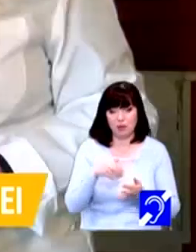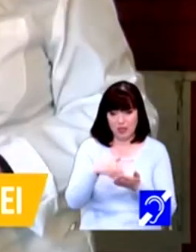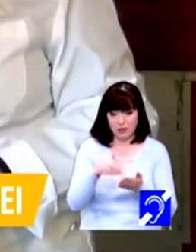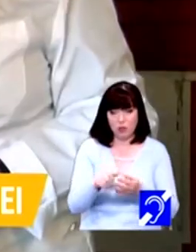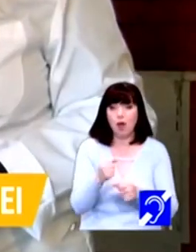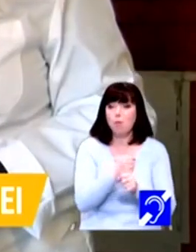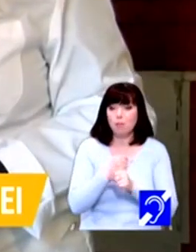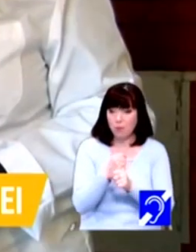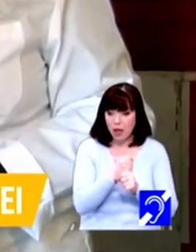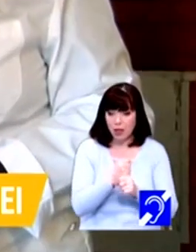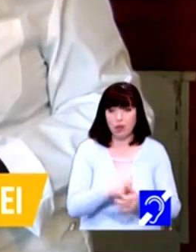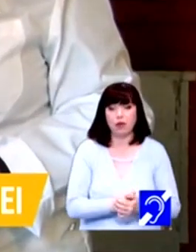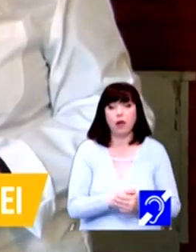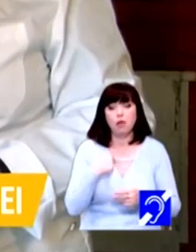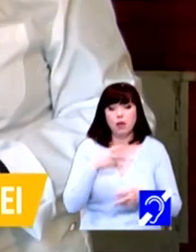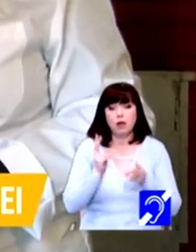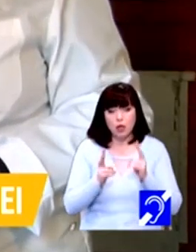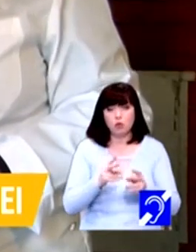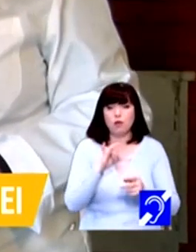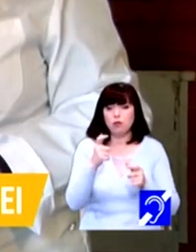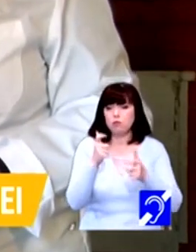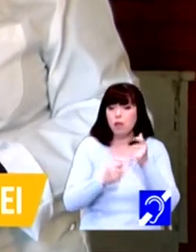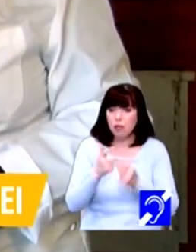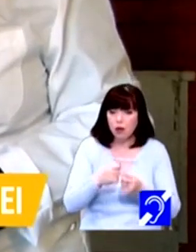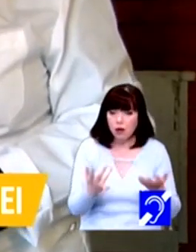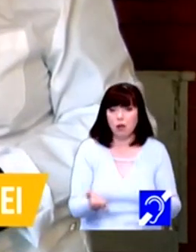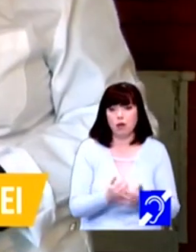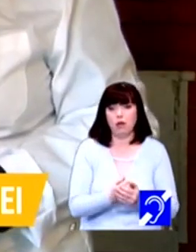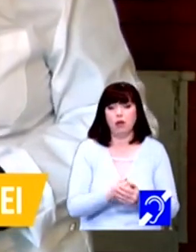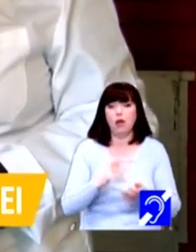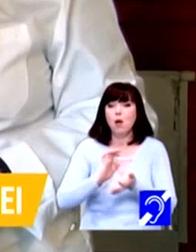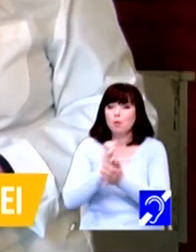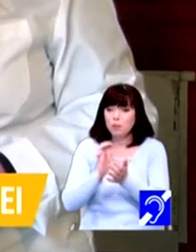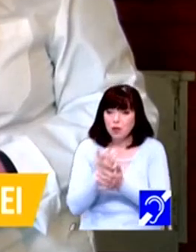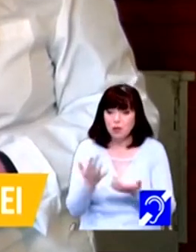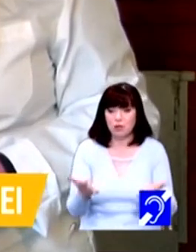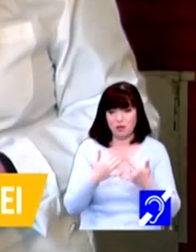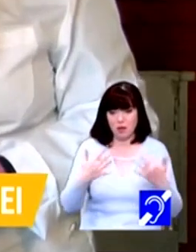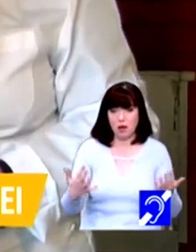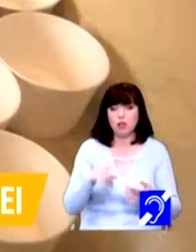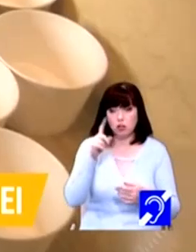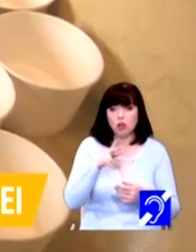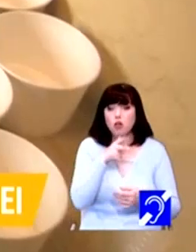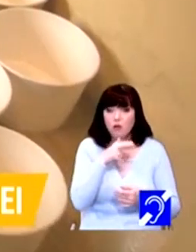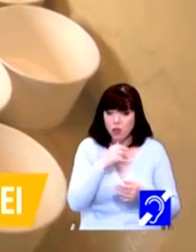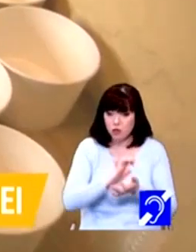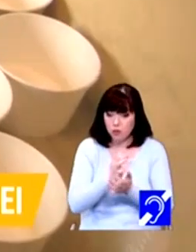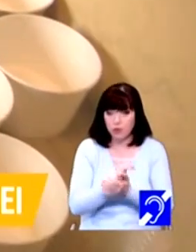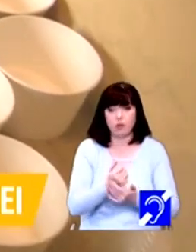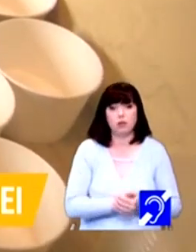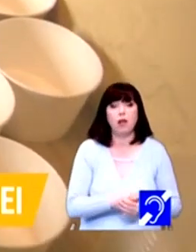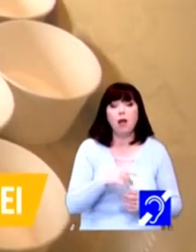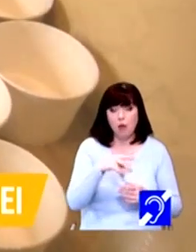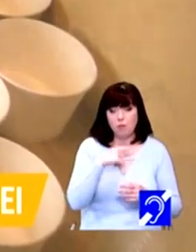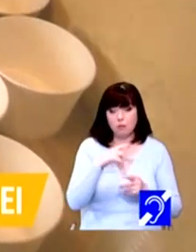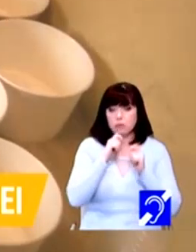măligă. Pregătim bucate din lapte, din brânzeturi, chiar și de brânză de oaie avem. Ienoreașii și bisericii